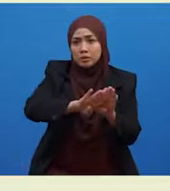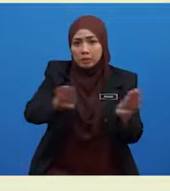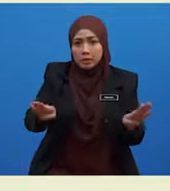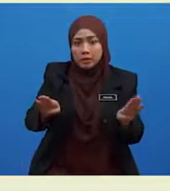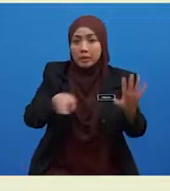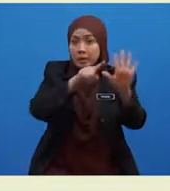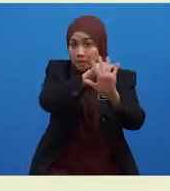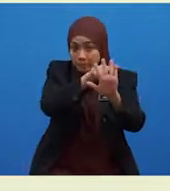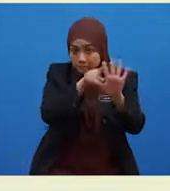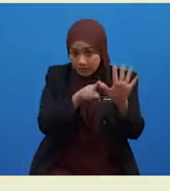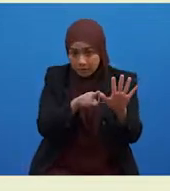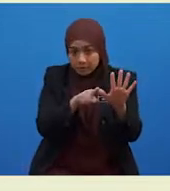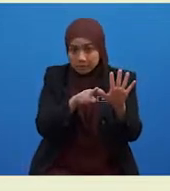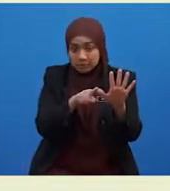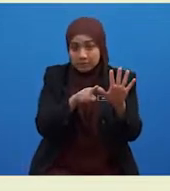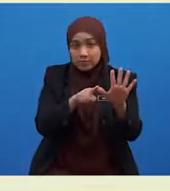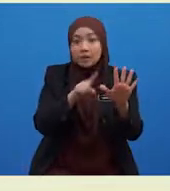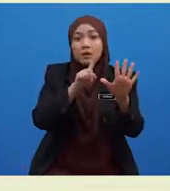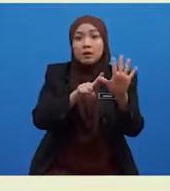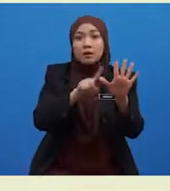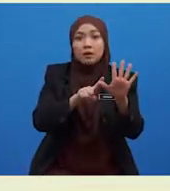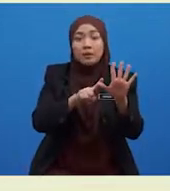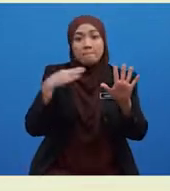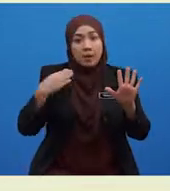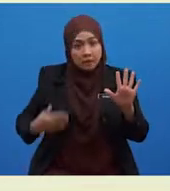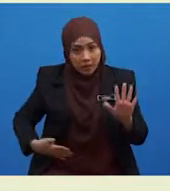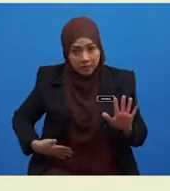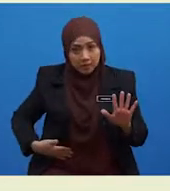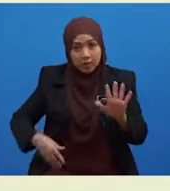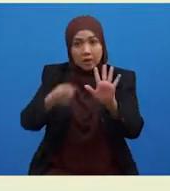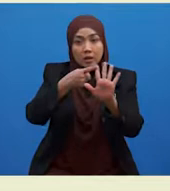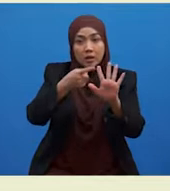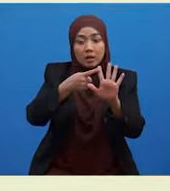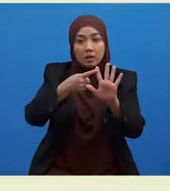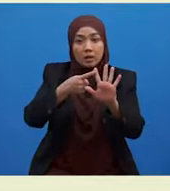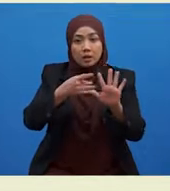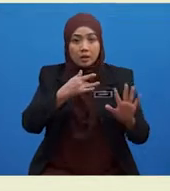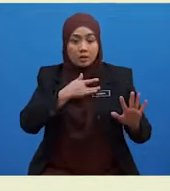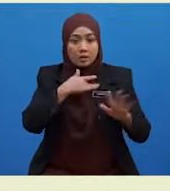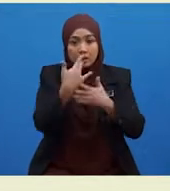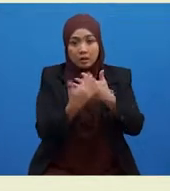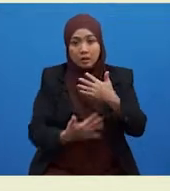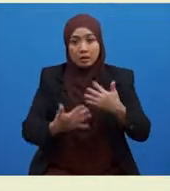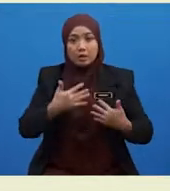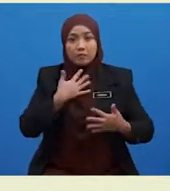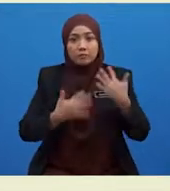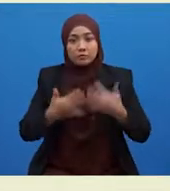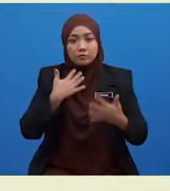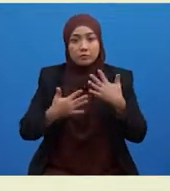5, iaitu komposisi badan, daya tahan kardiovaskular,